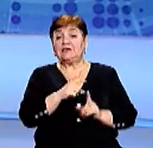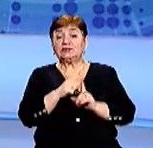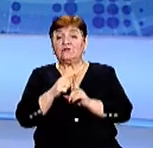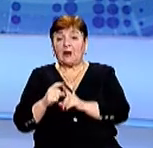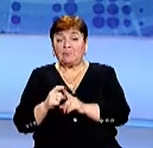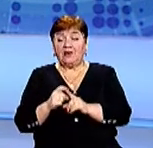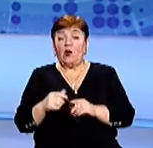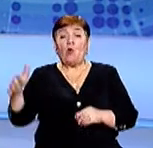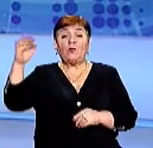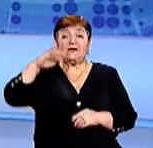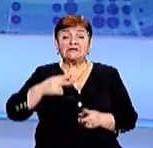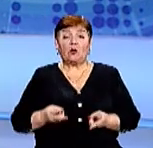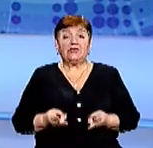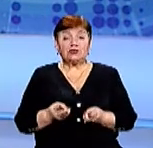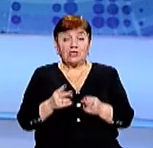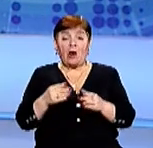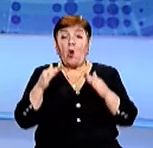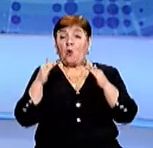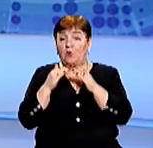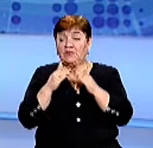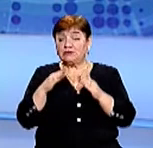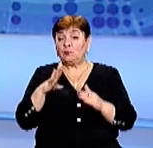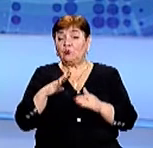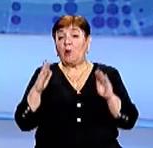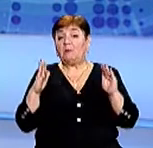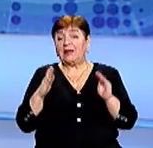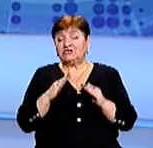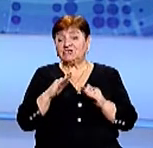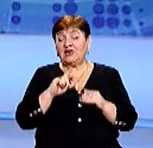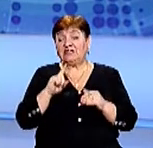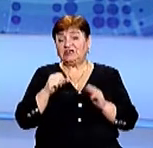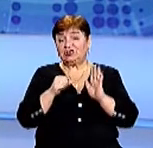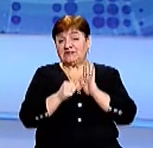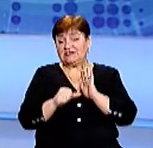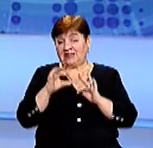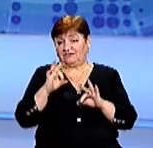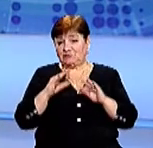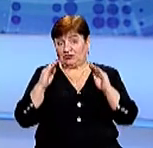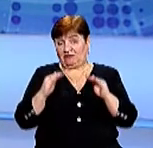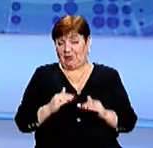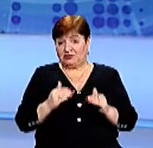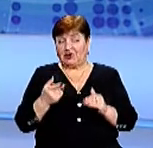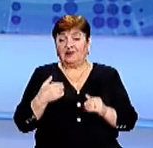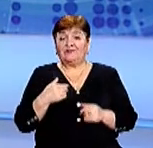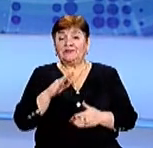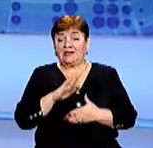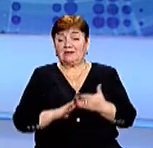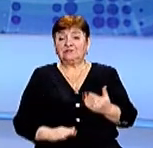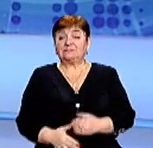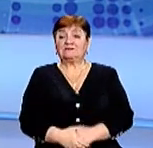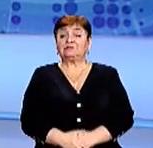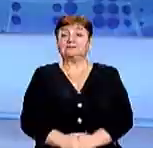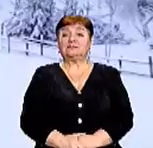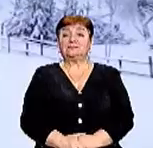у великих гірськолижних комплексах цього сезону було менше, ніж 60%. Більше про це в сюжеті Андрія Андрусяка.